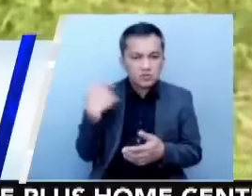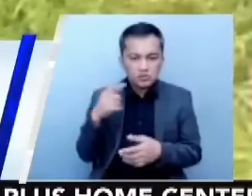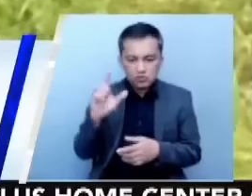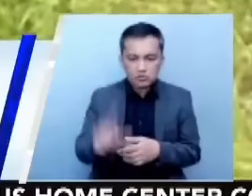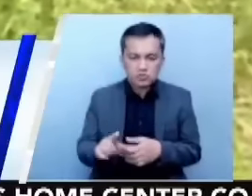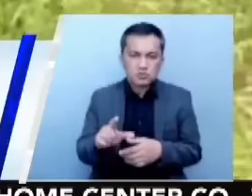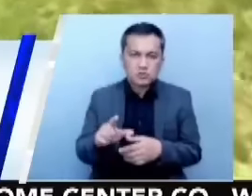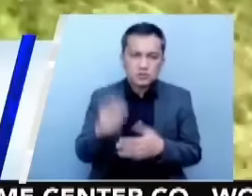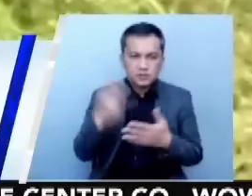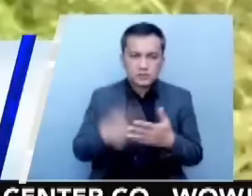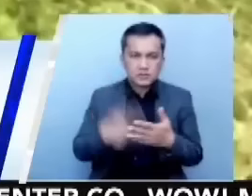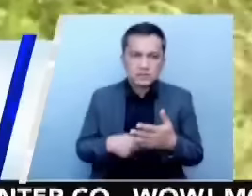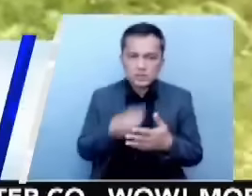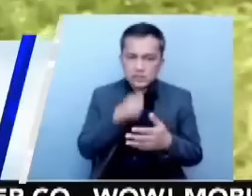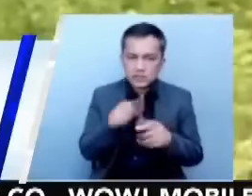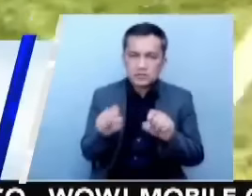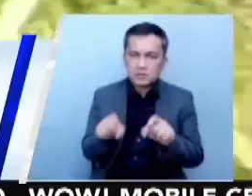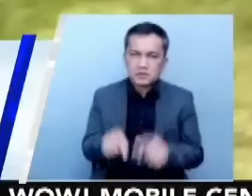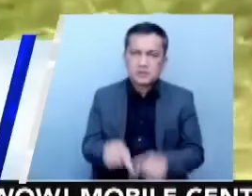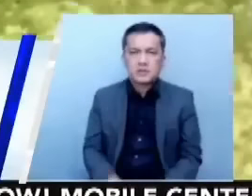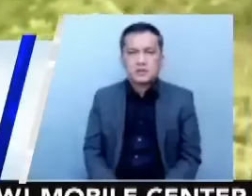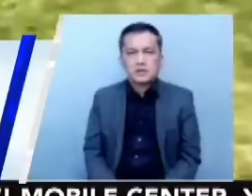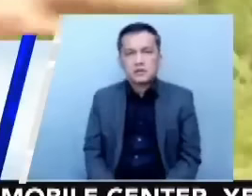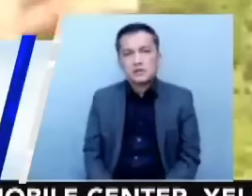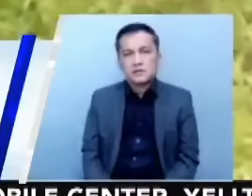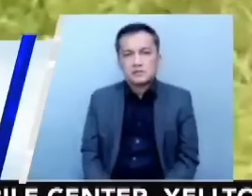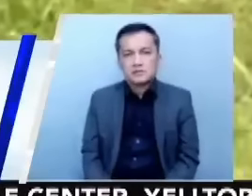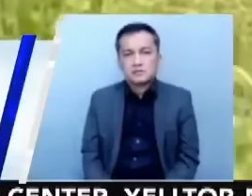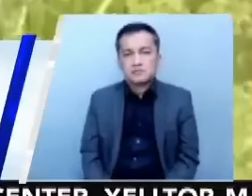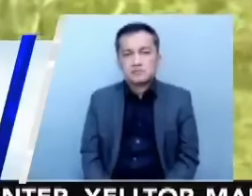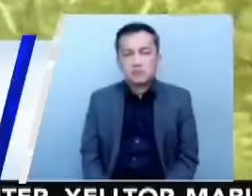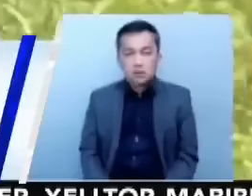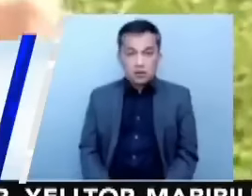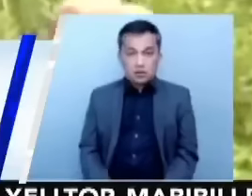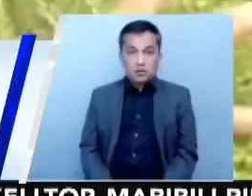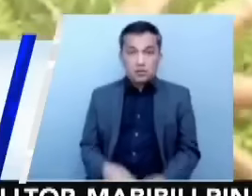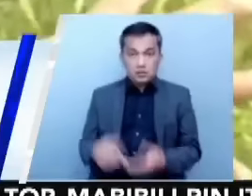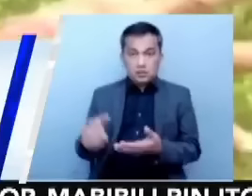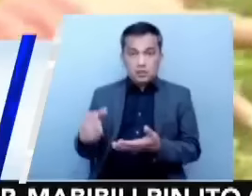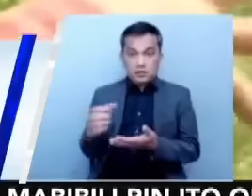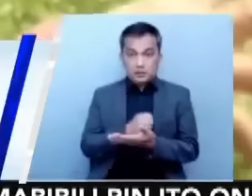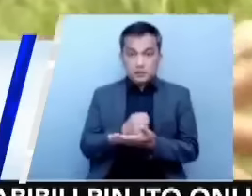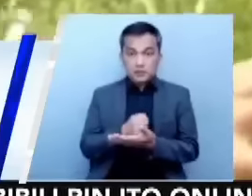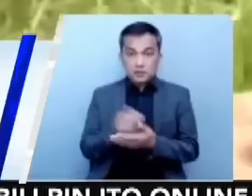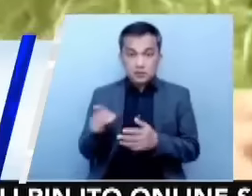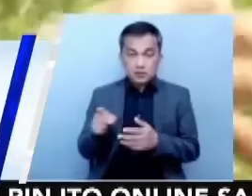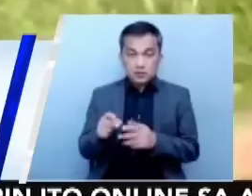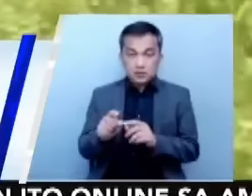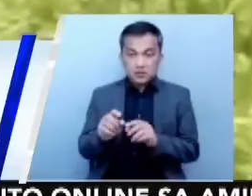mabinta. Oo. Kasi kapag inarbes nila dun, pupunta lang sa mga